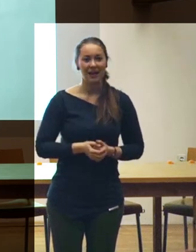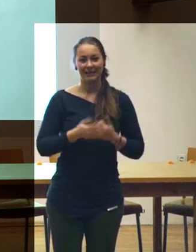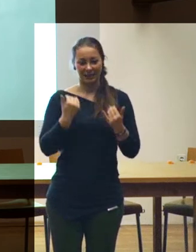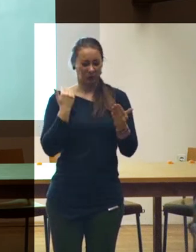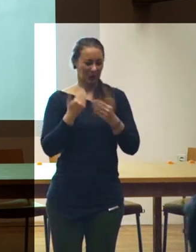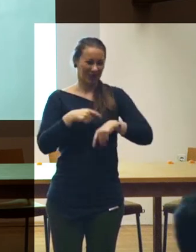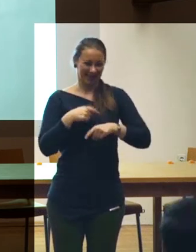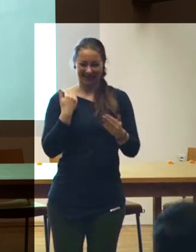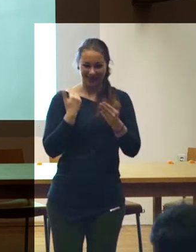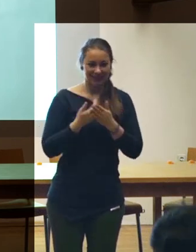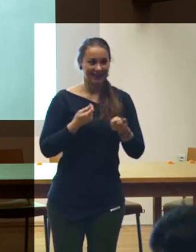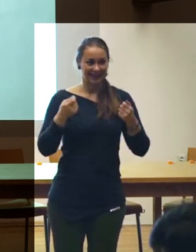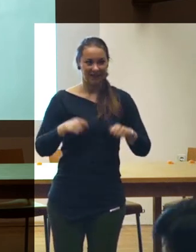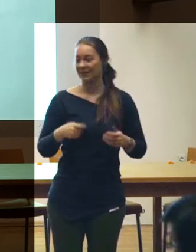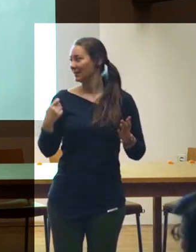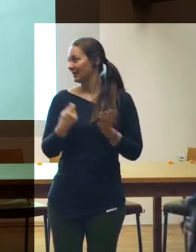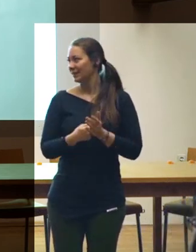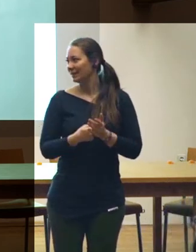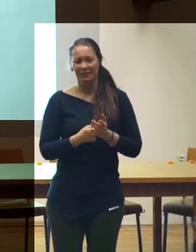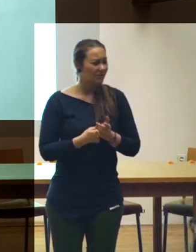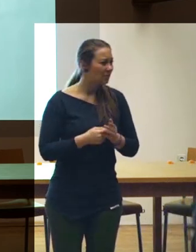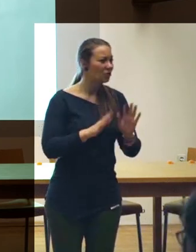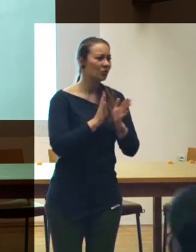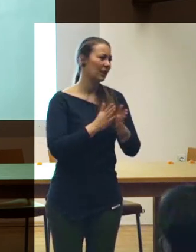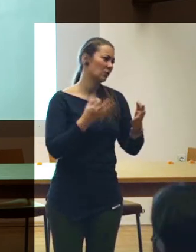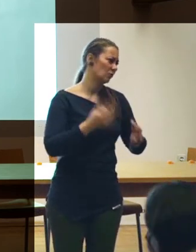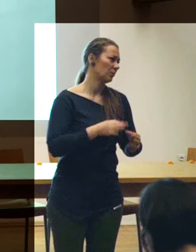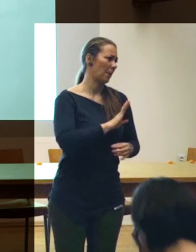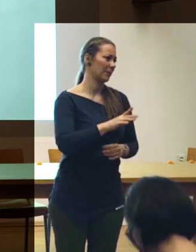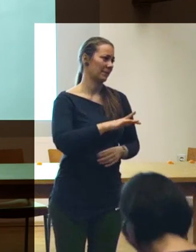že všechny instituce by měly být feministické.